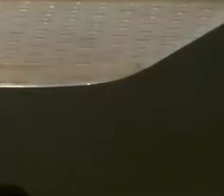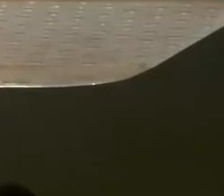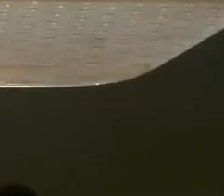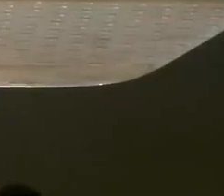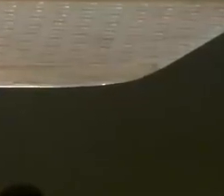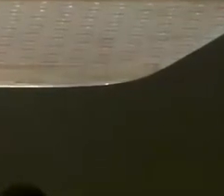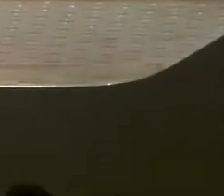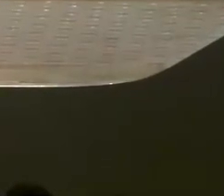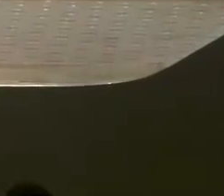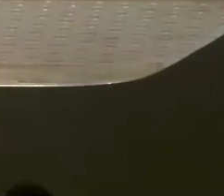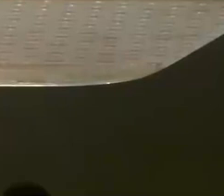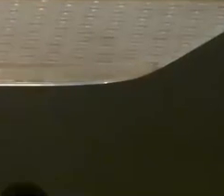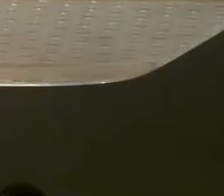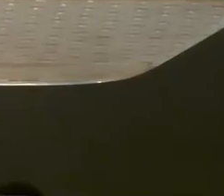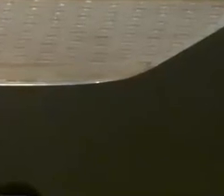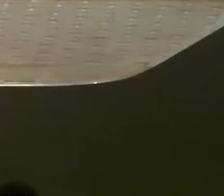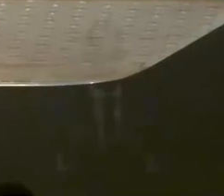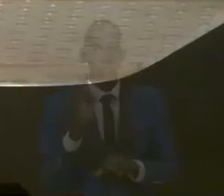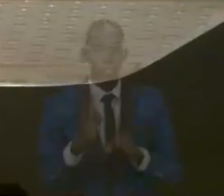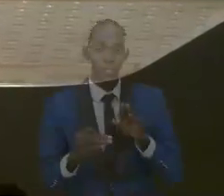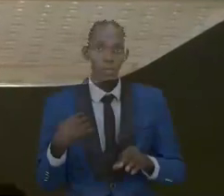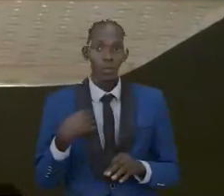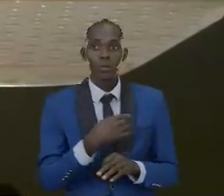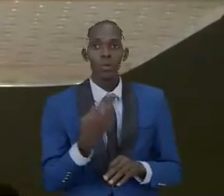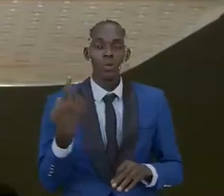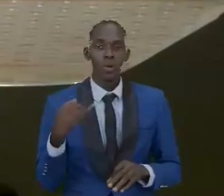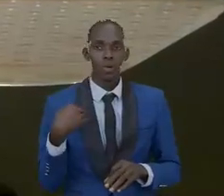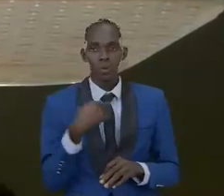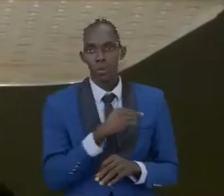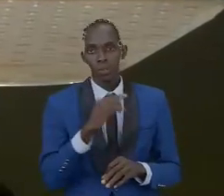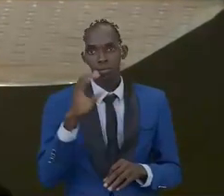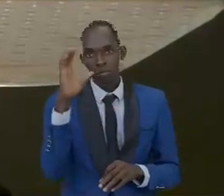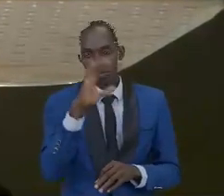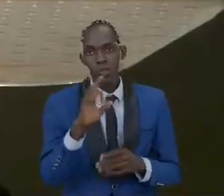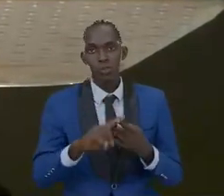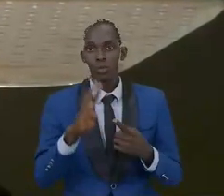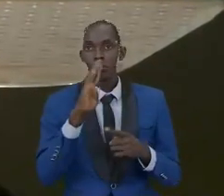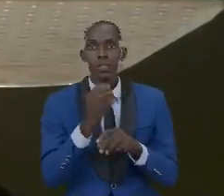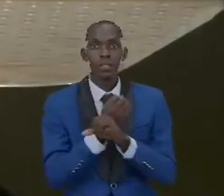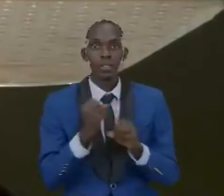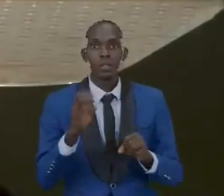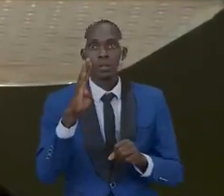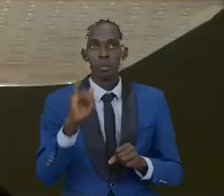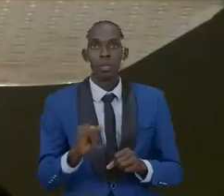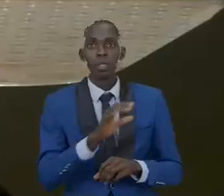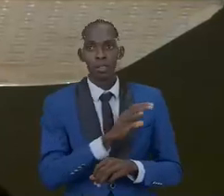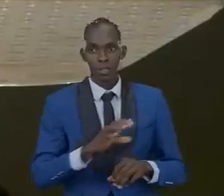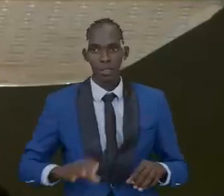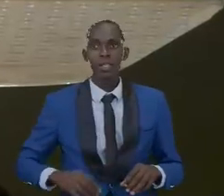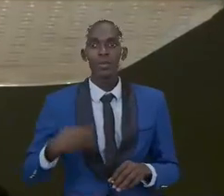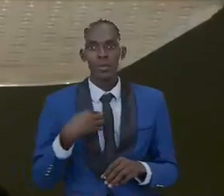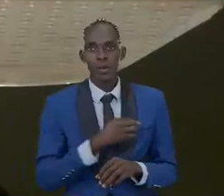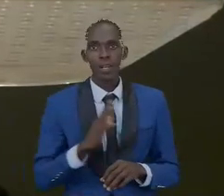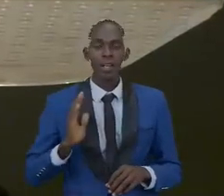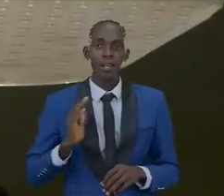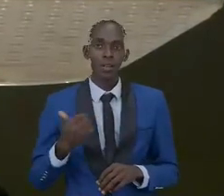nous nous sommes Juifs de naissance et non péchés d'entre les païen néanmoins sachant que ce n'est pas